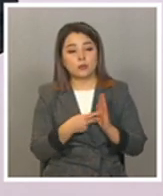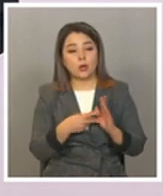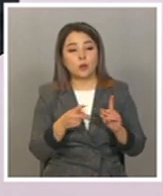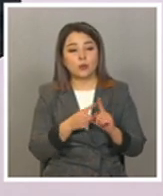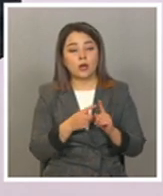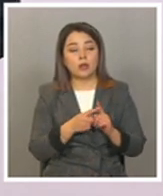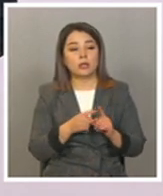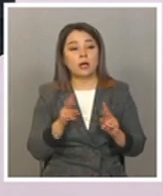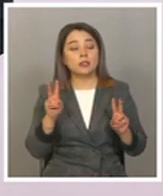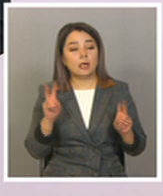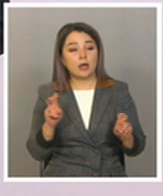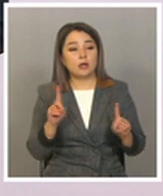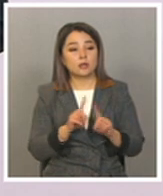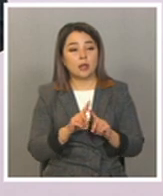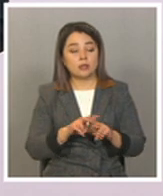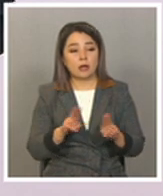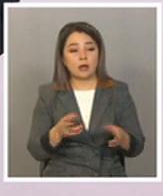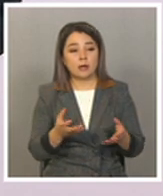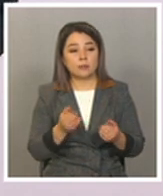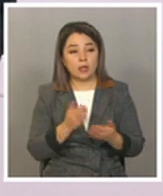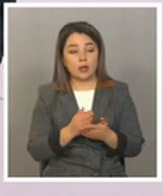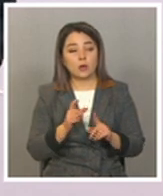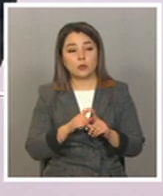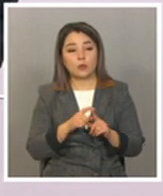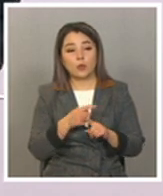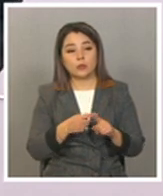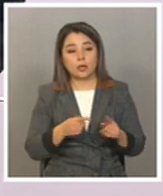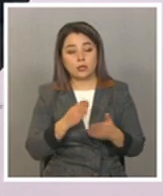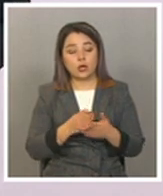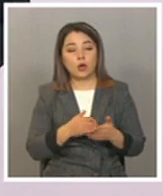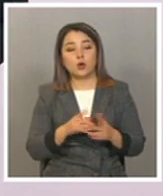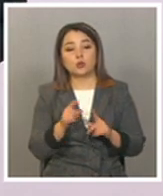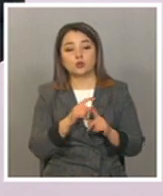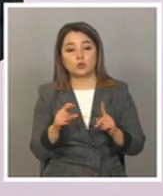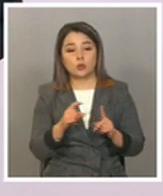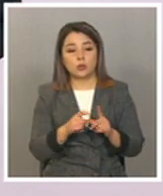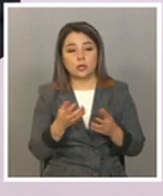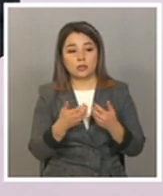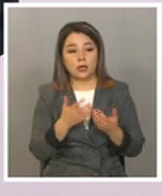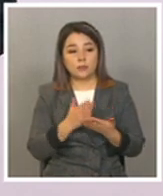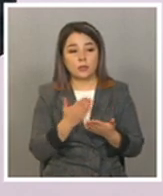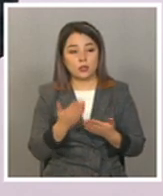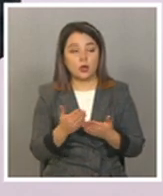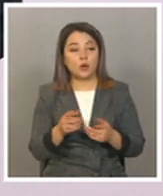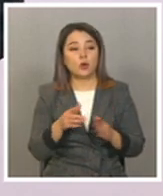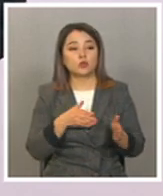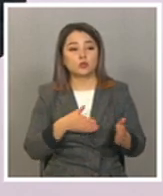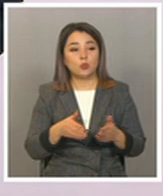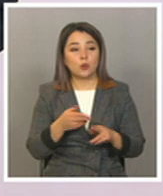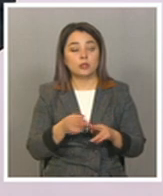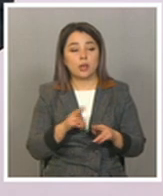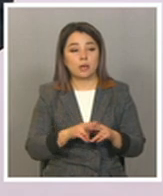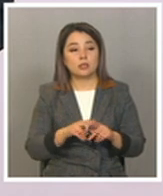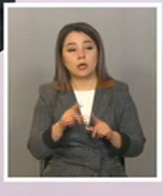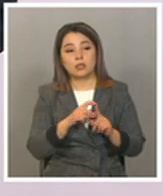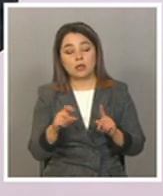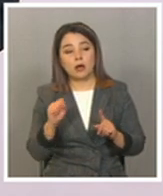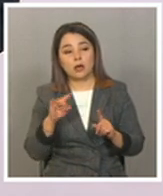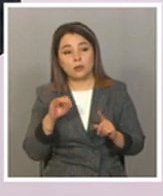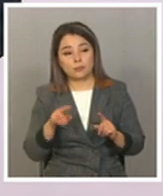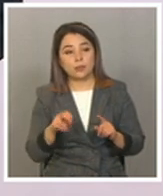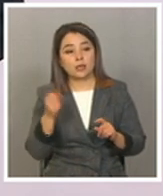алынған кез келген мәтін үзіндісі жол саналады. Жолдар әріптерден,